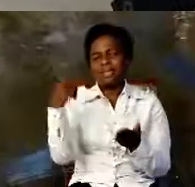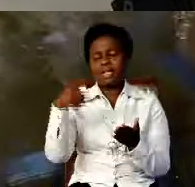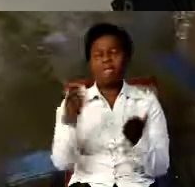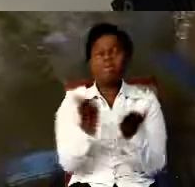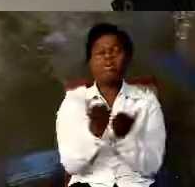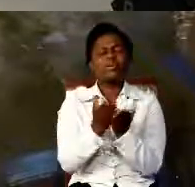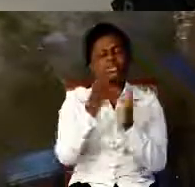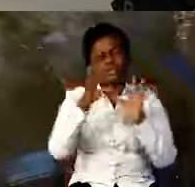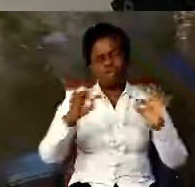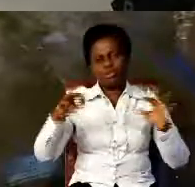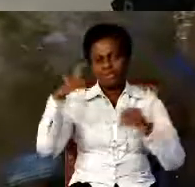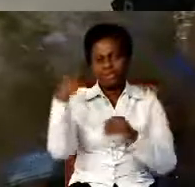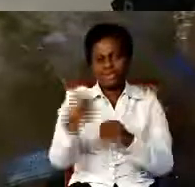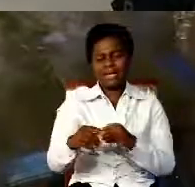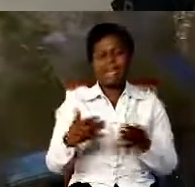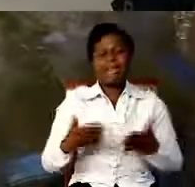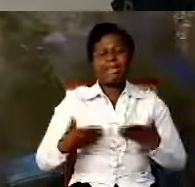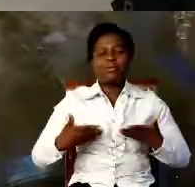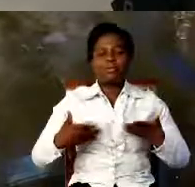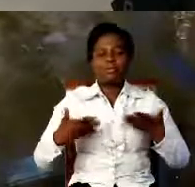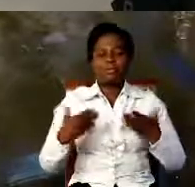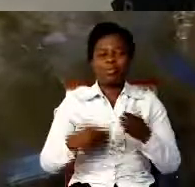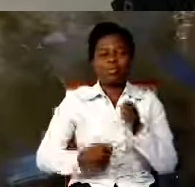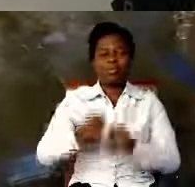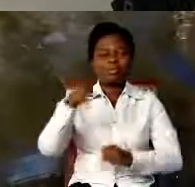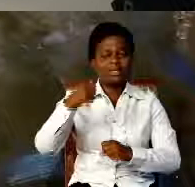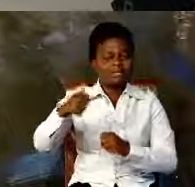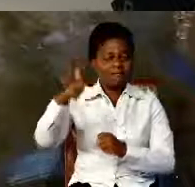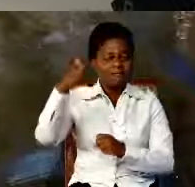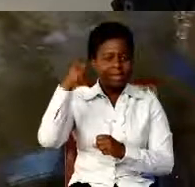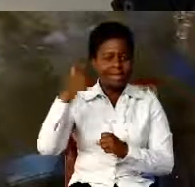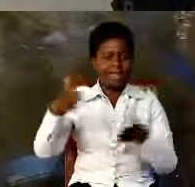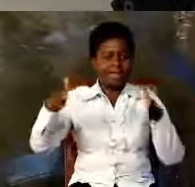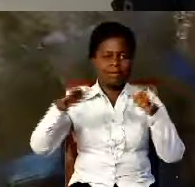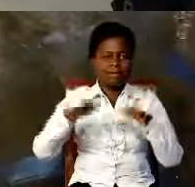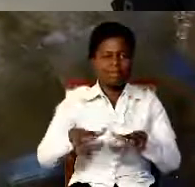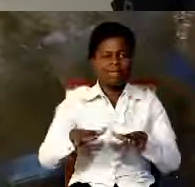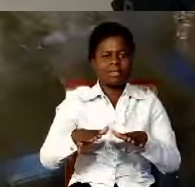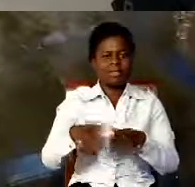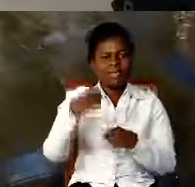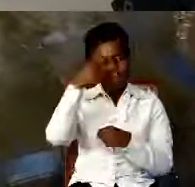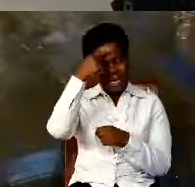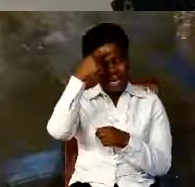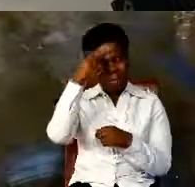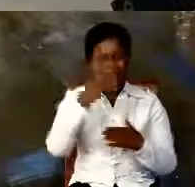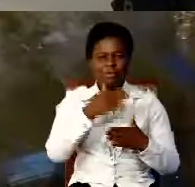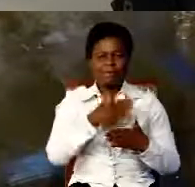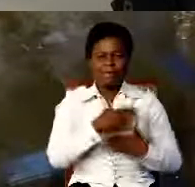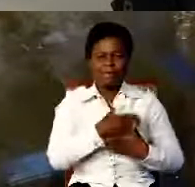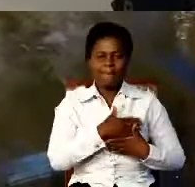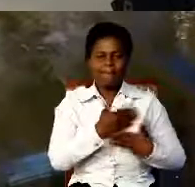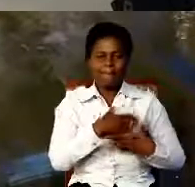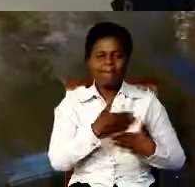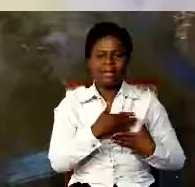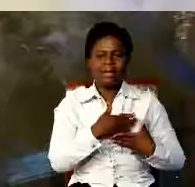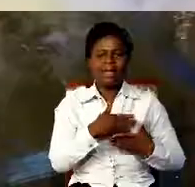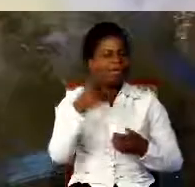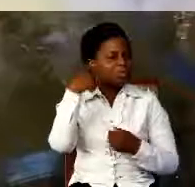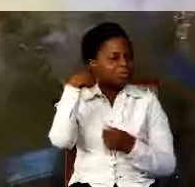zuri sana la kusisimua kuliko hata la jana na la kubariki. Naamini unapenda ungependa